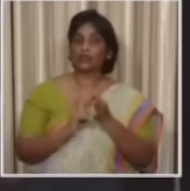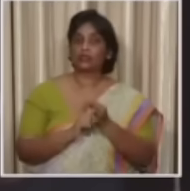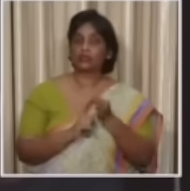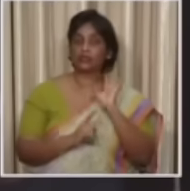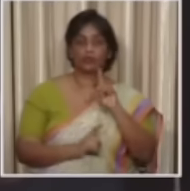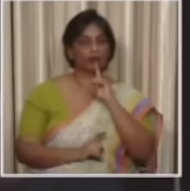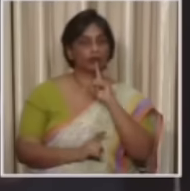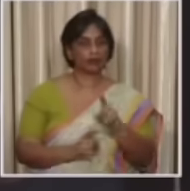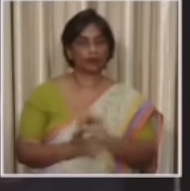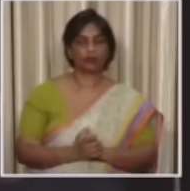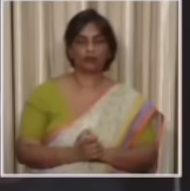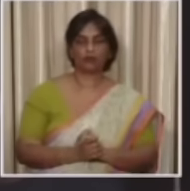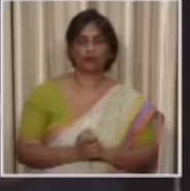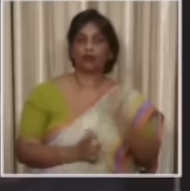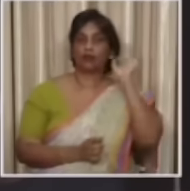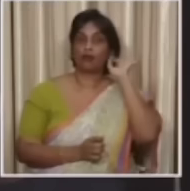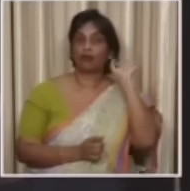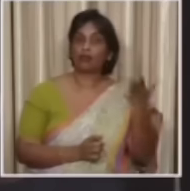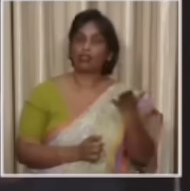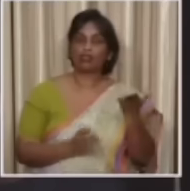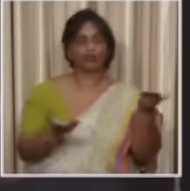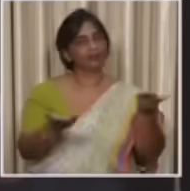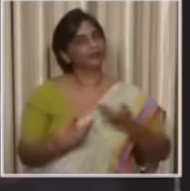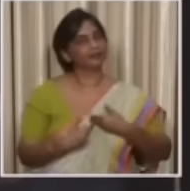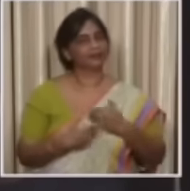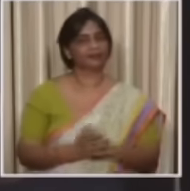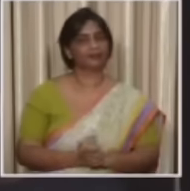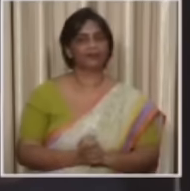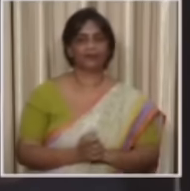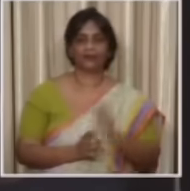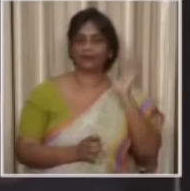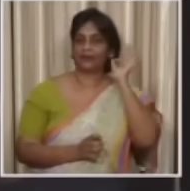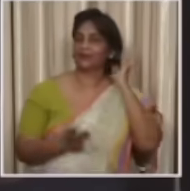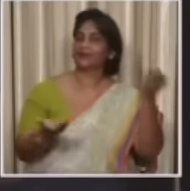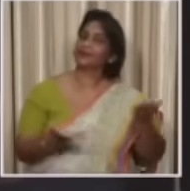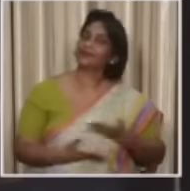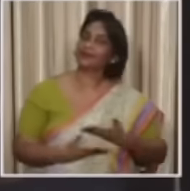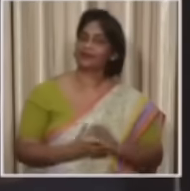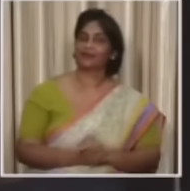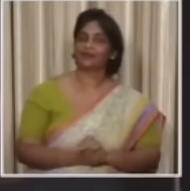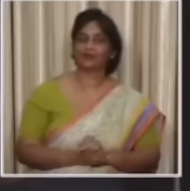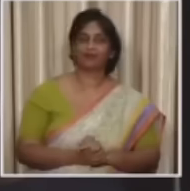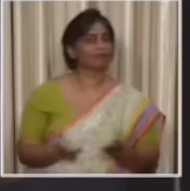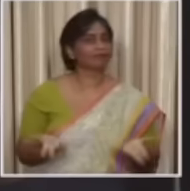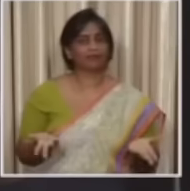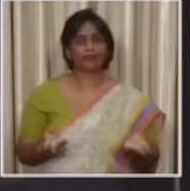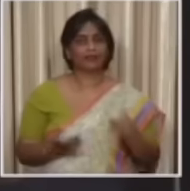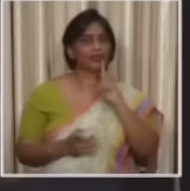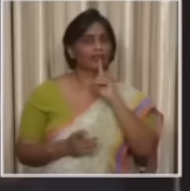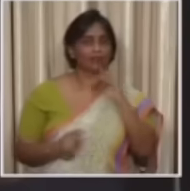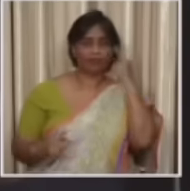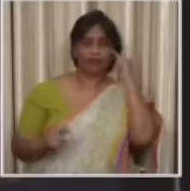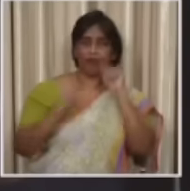ජනාධිපතිතුමා කියනවා රත්තරන්ගෙන් අවසරයි රත්තරන්ගෙන් අවසරයි දැන් බලන්න ඒකේ දාලා තිබේ